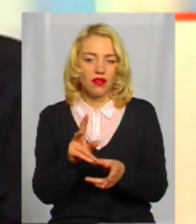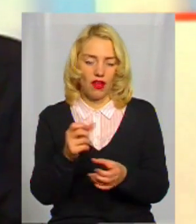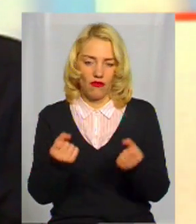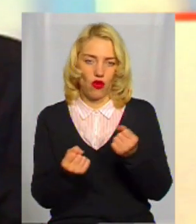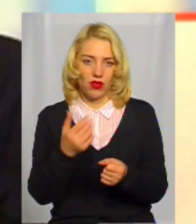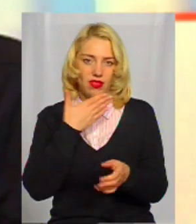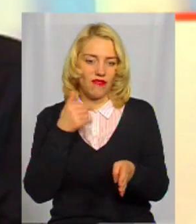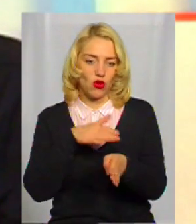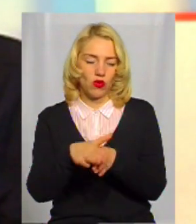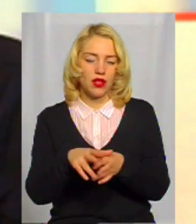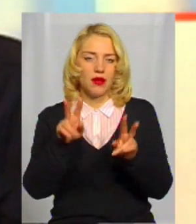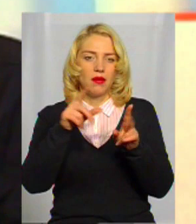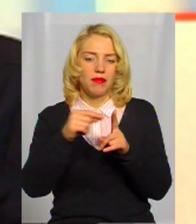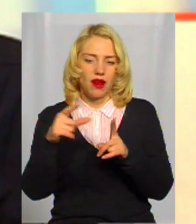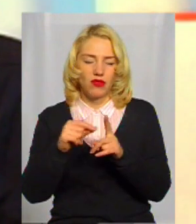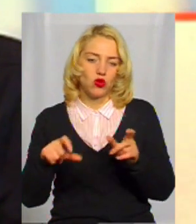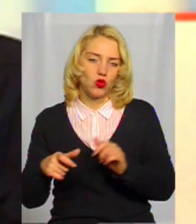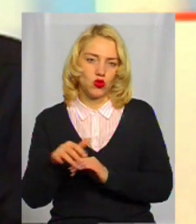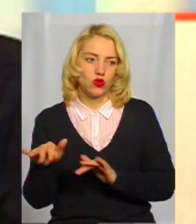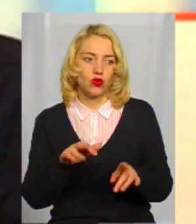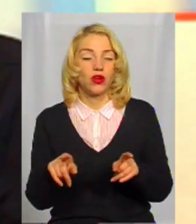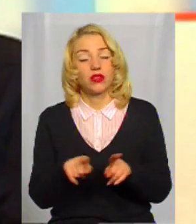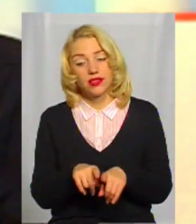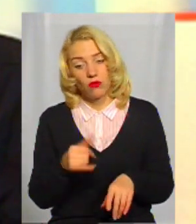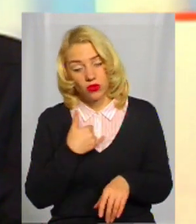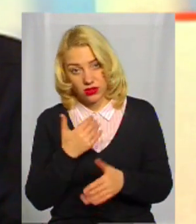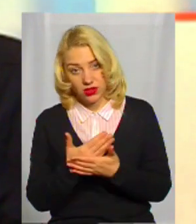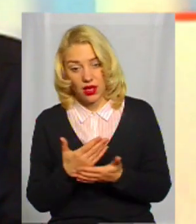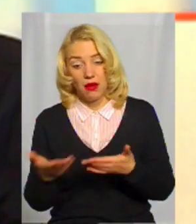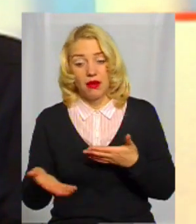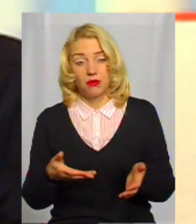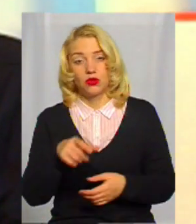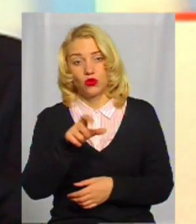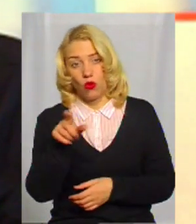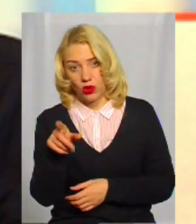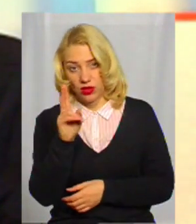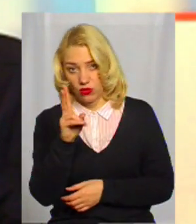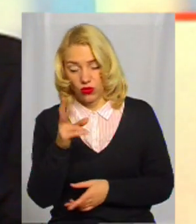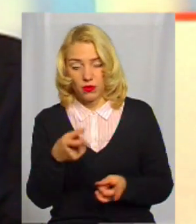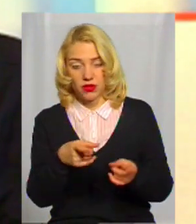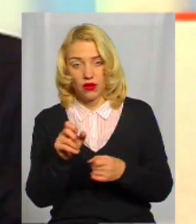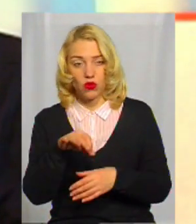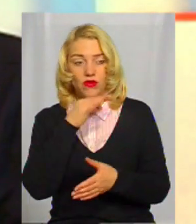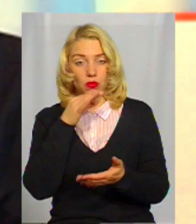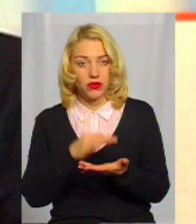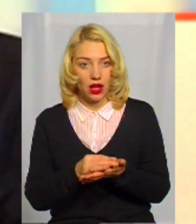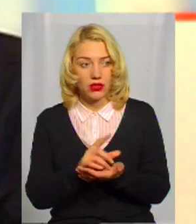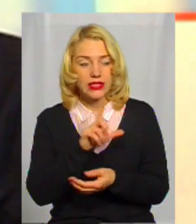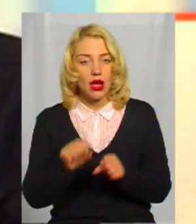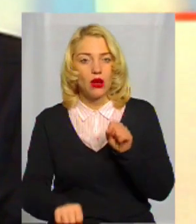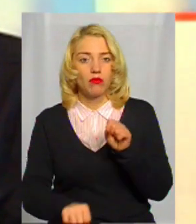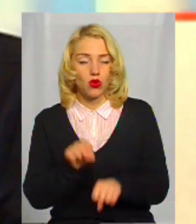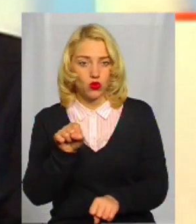дотримуються правил дорожнього руху, не пропускаючи пішоходів. Так же само є в нас пішоходи, випадки, коли ми їх притягуємо до відповідальності за